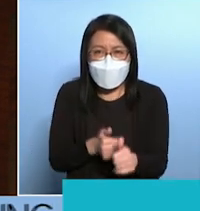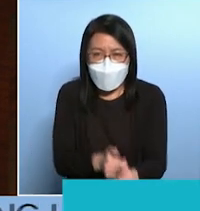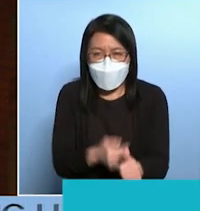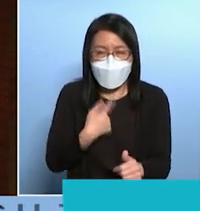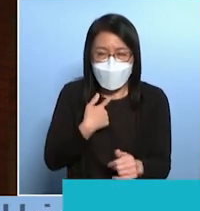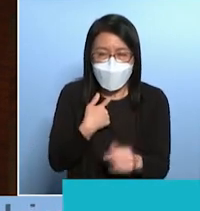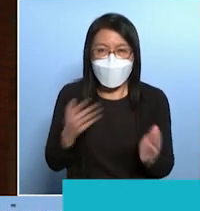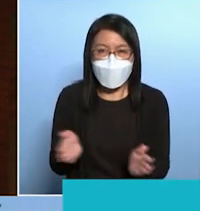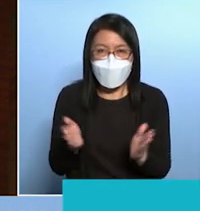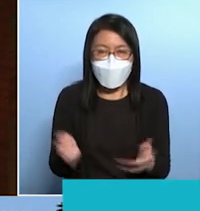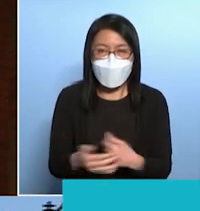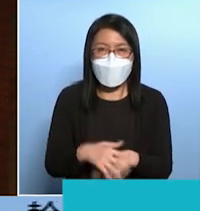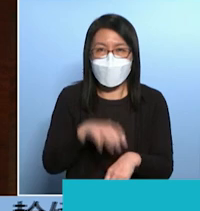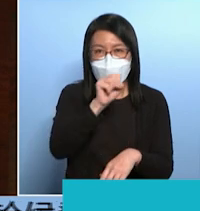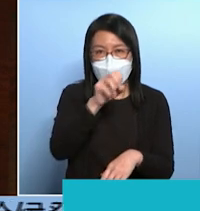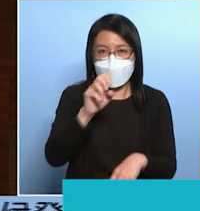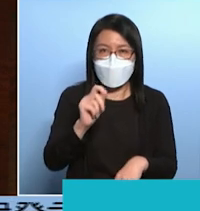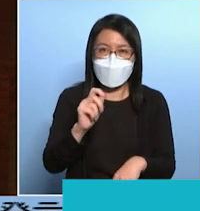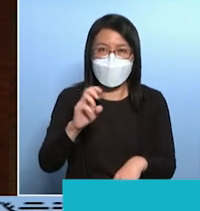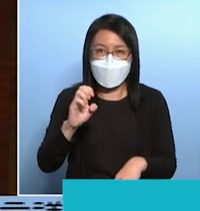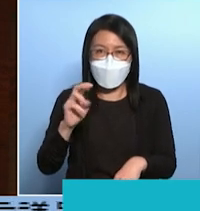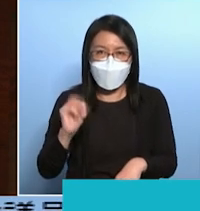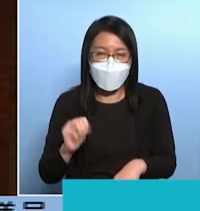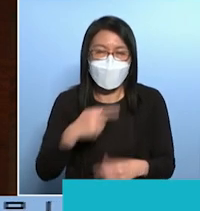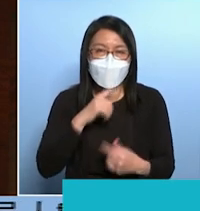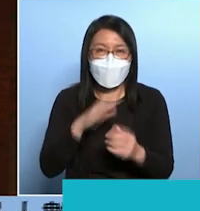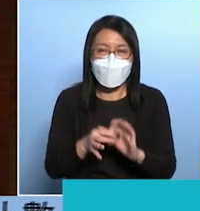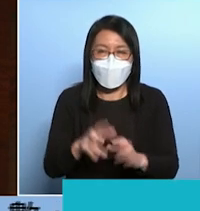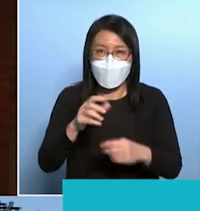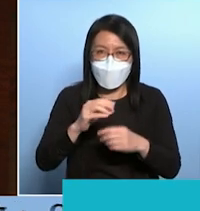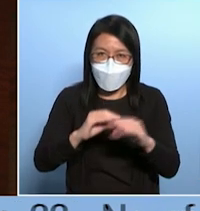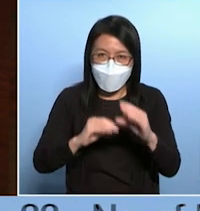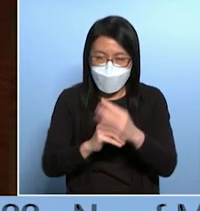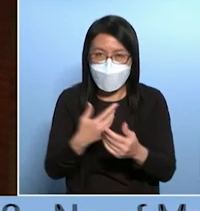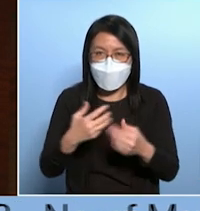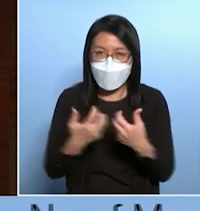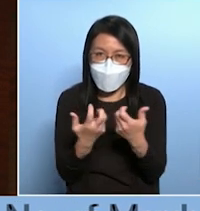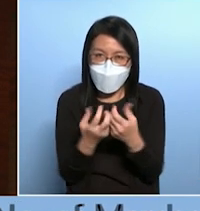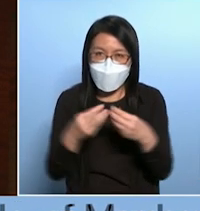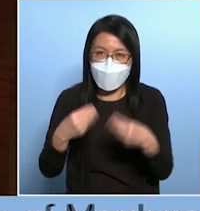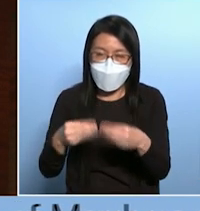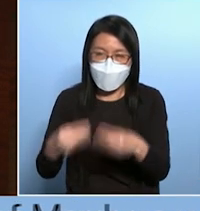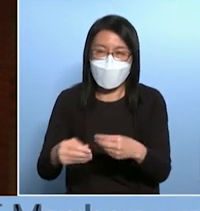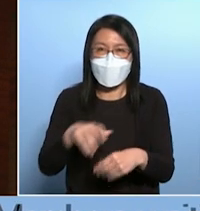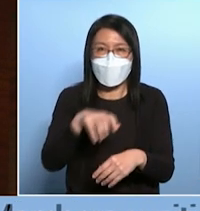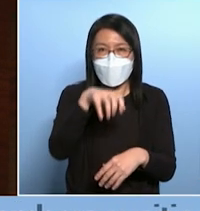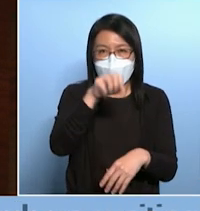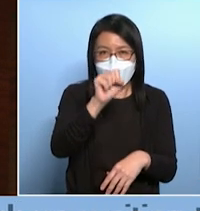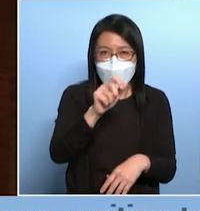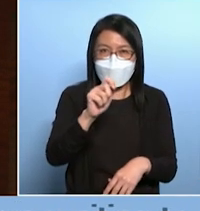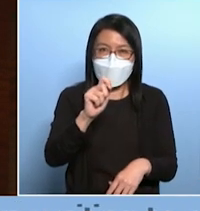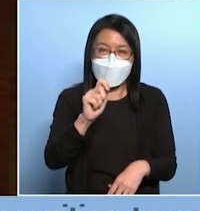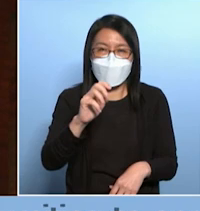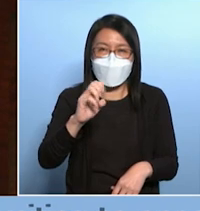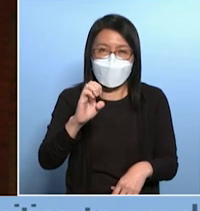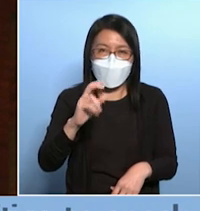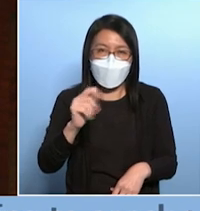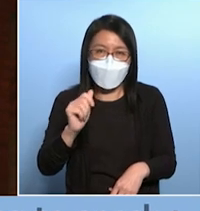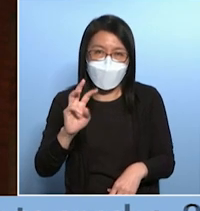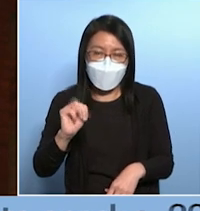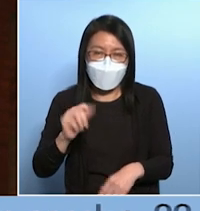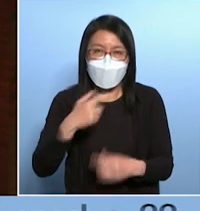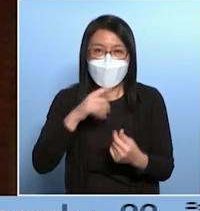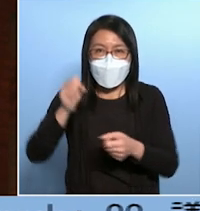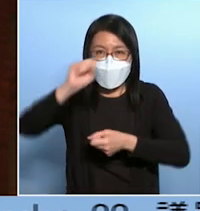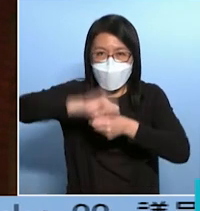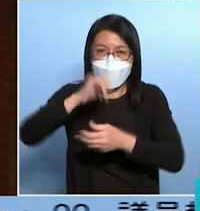進 STEM， 即是科學技術工程和數學教育，或者是 STEAM， 即是說再加上 Art